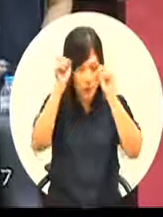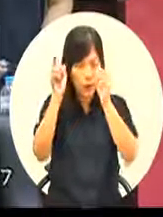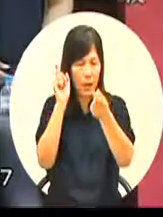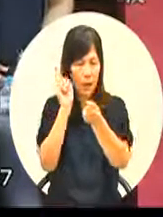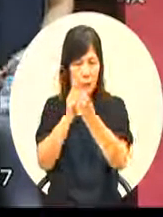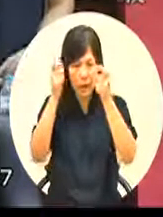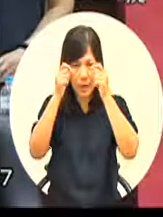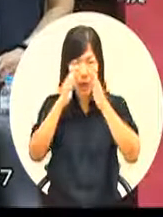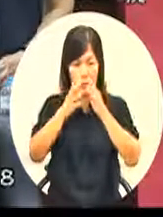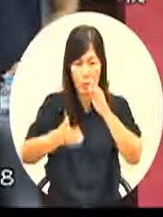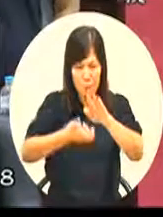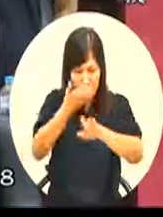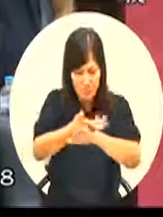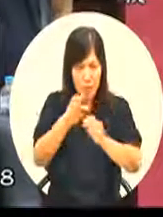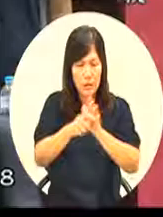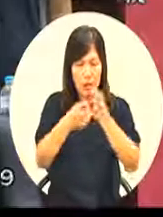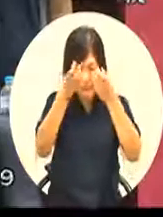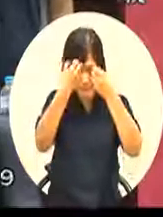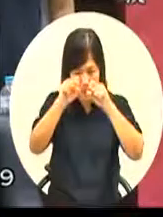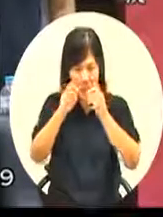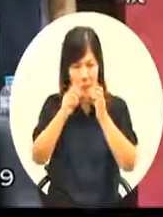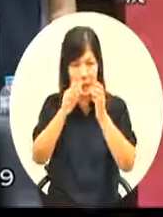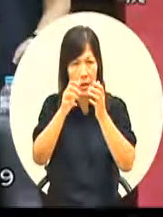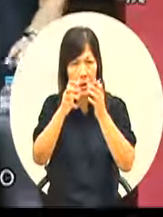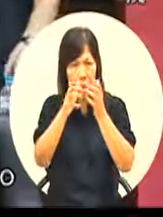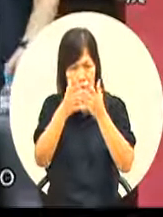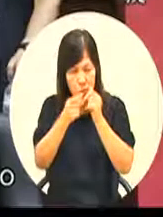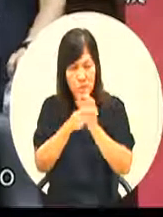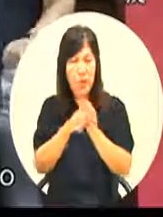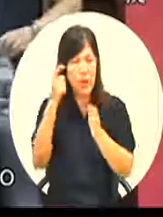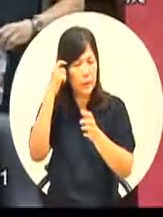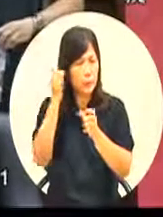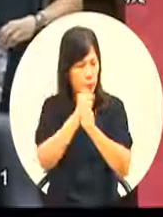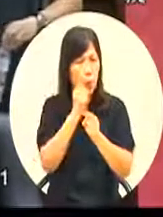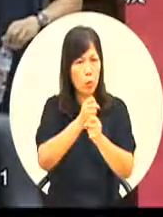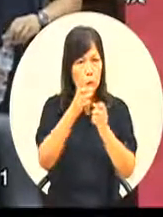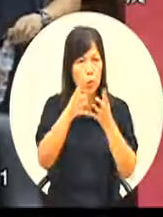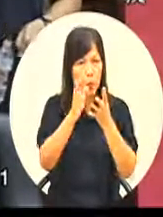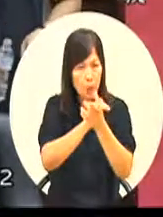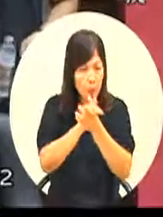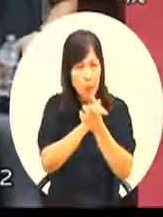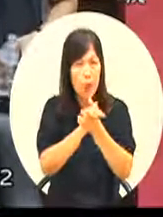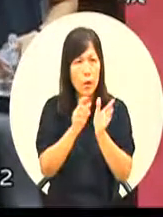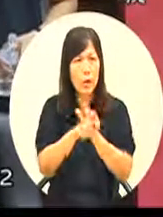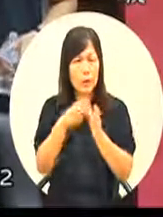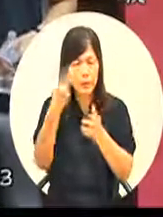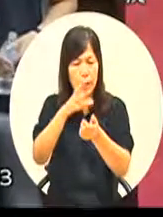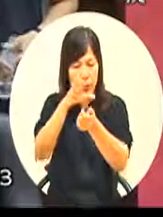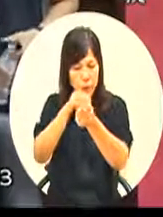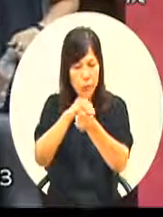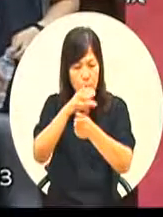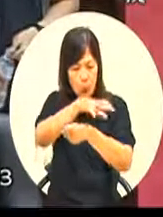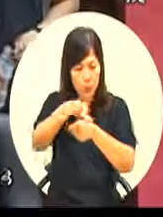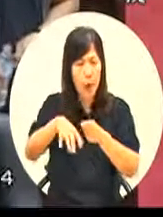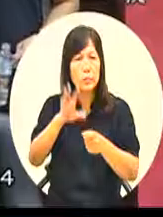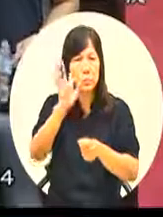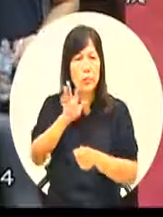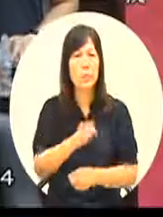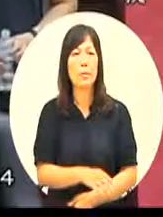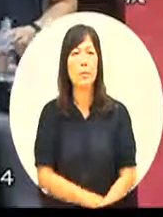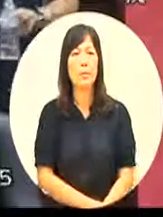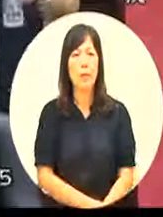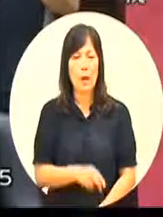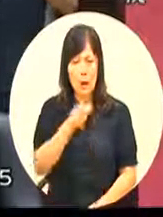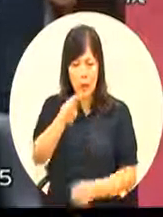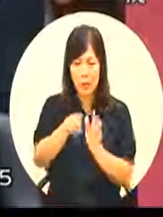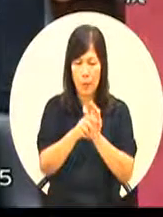不管是毕业生也好，不管是帮助真的想要就学的朋友可以有一个学习的一个环境可以来就学，我也看到